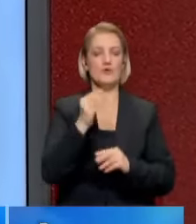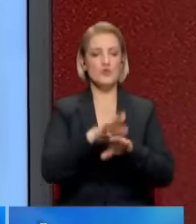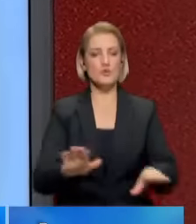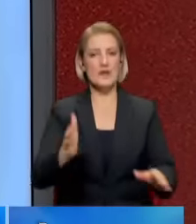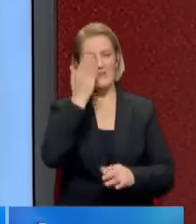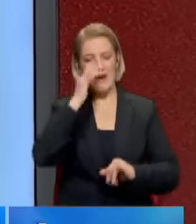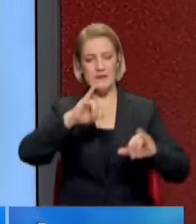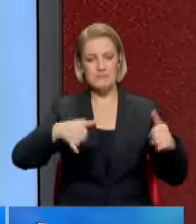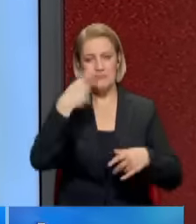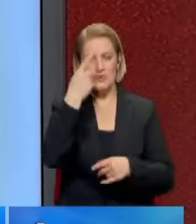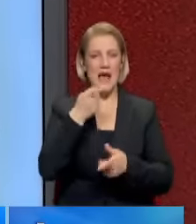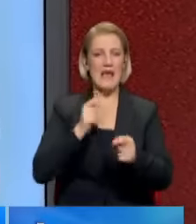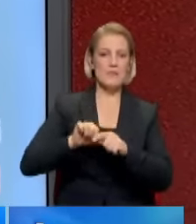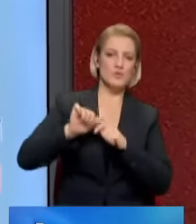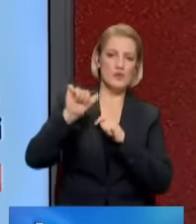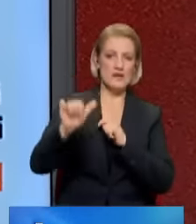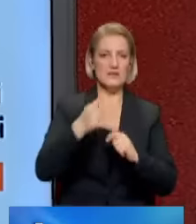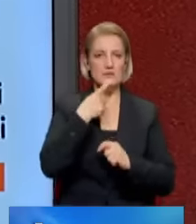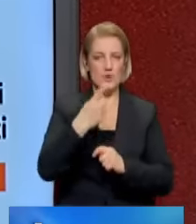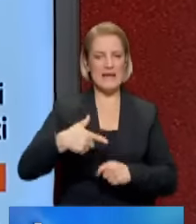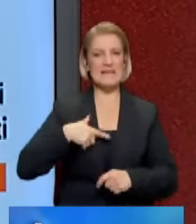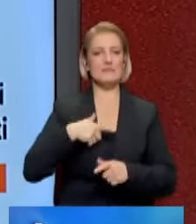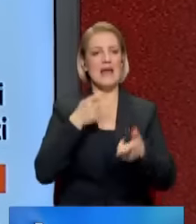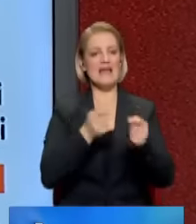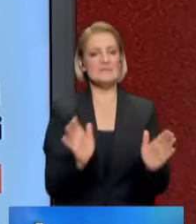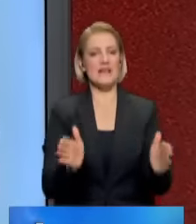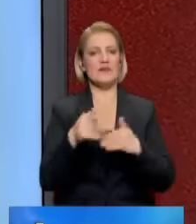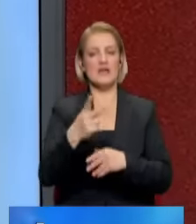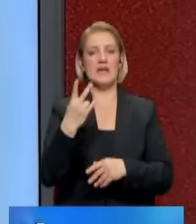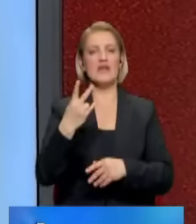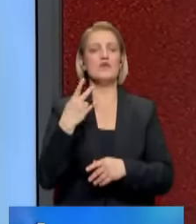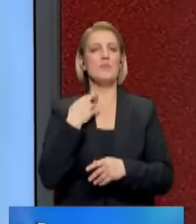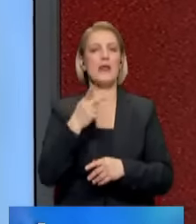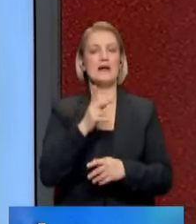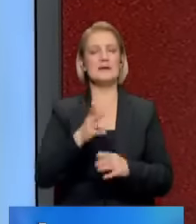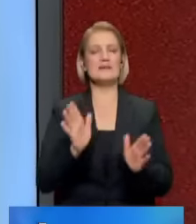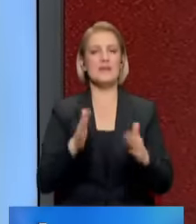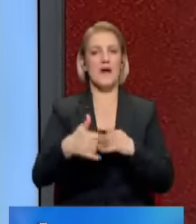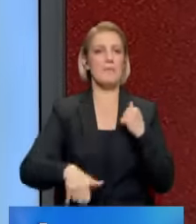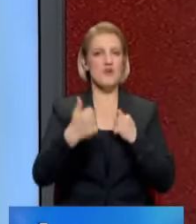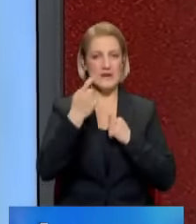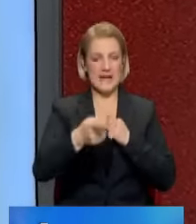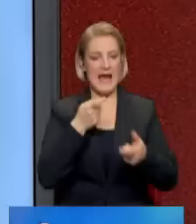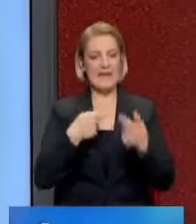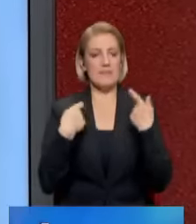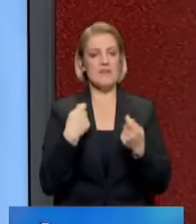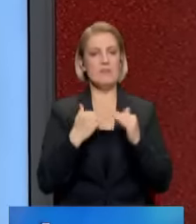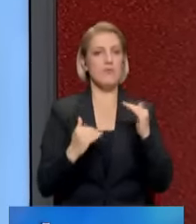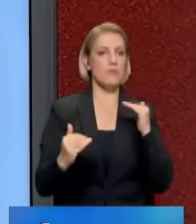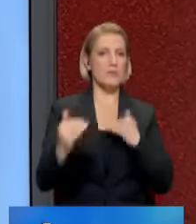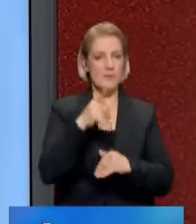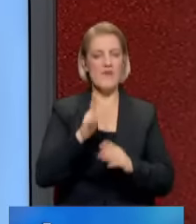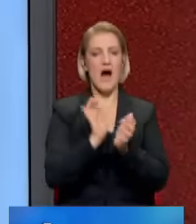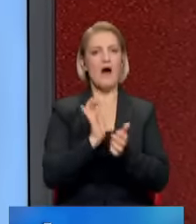artan yoksulluktan ötürü eğitimden uzaklaştığını ifade eden İzmir Eğitimsen İkinoğlu Şube Başkanı Zeliha Danyeli eğitim masraflarının arttığını